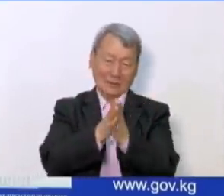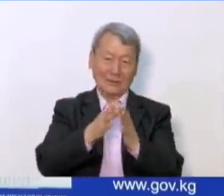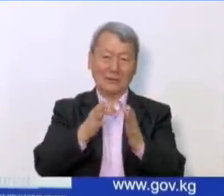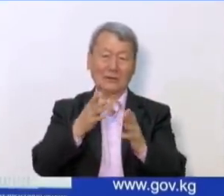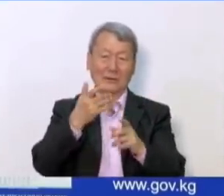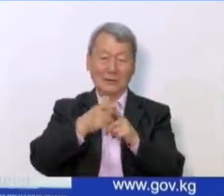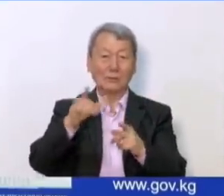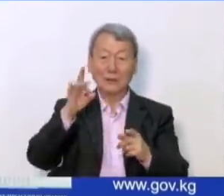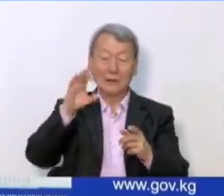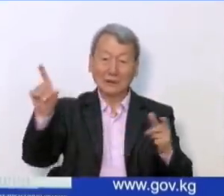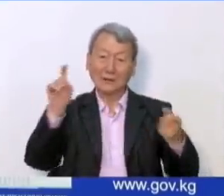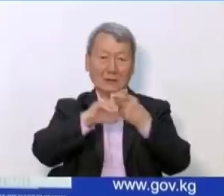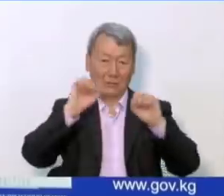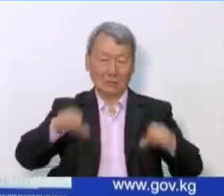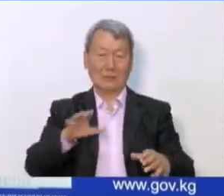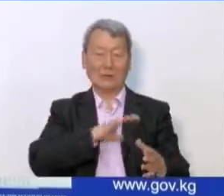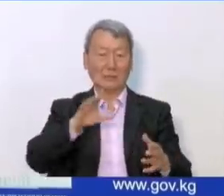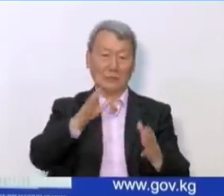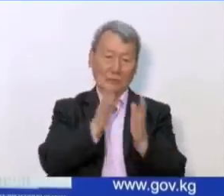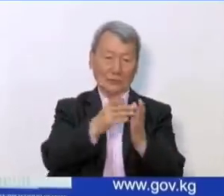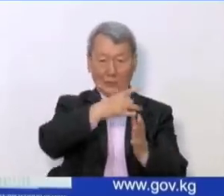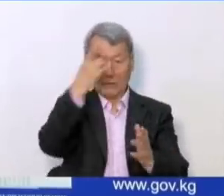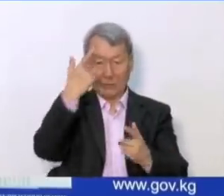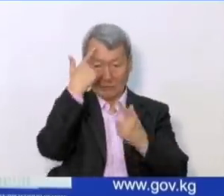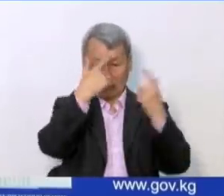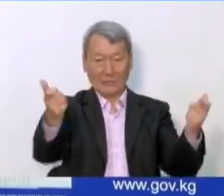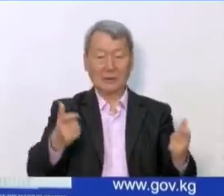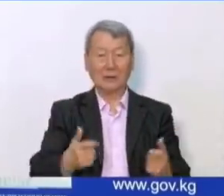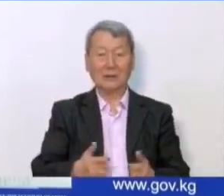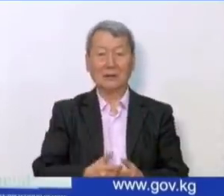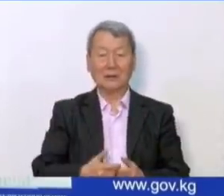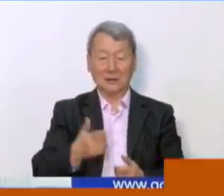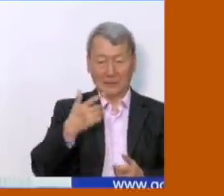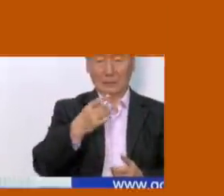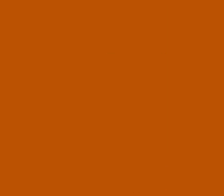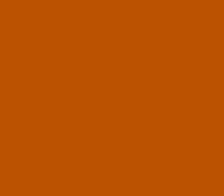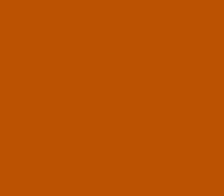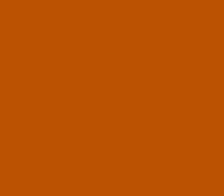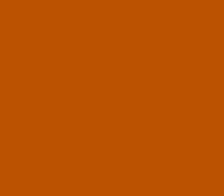коркунучтары бар экенин бир эсиңиздерге дагы бир салып кетейин деп туруп атам.